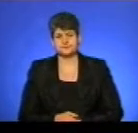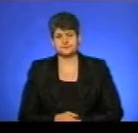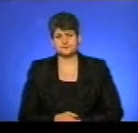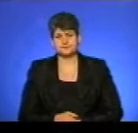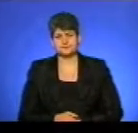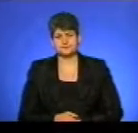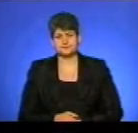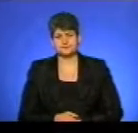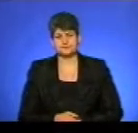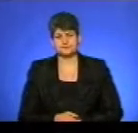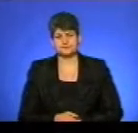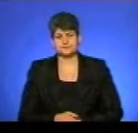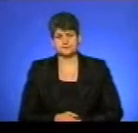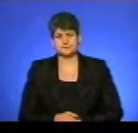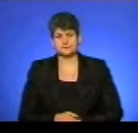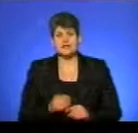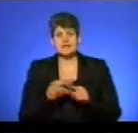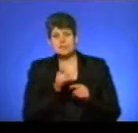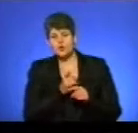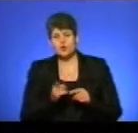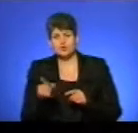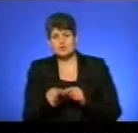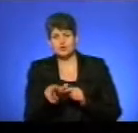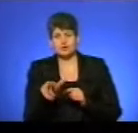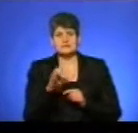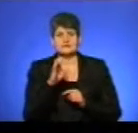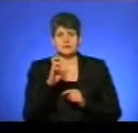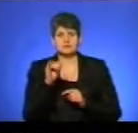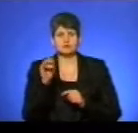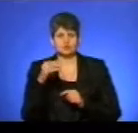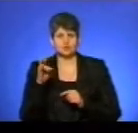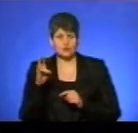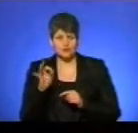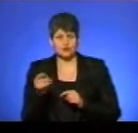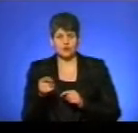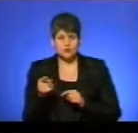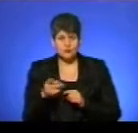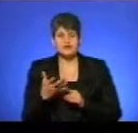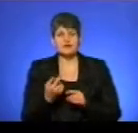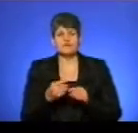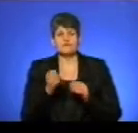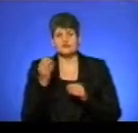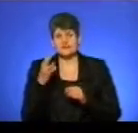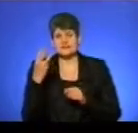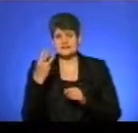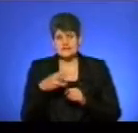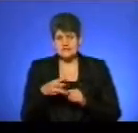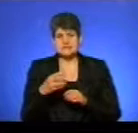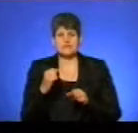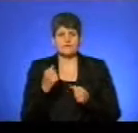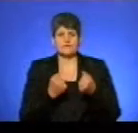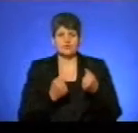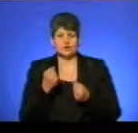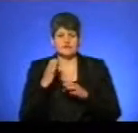матеріалі. Це об'їзна дорога на вулиці Степана Будного у Тернополі. О 14:30 водій вантажівки Олег